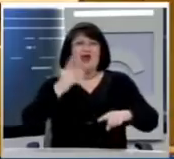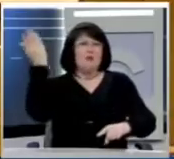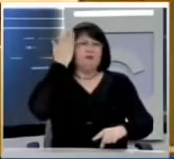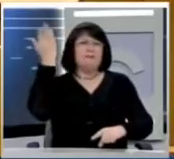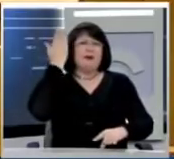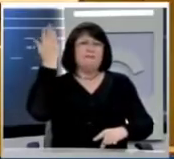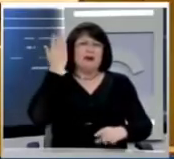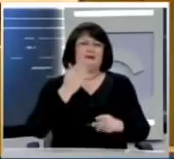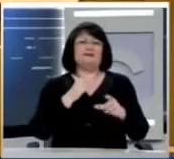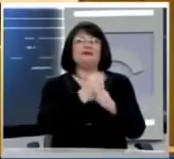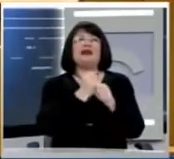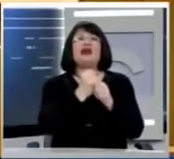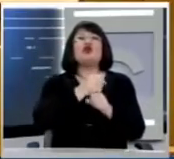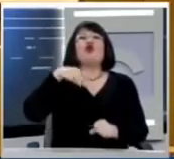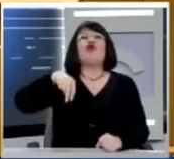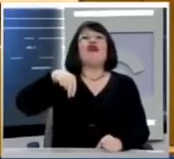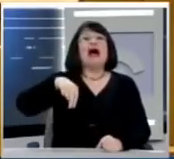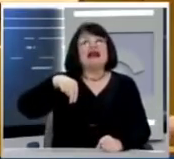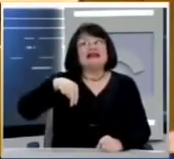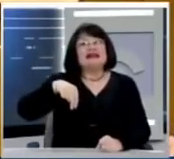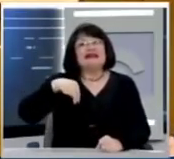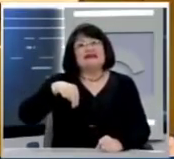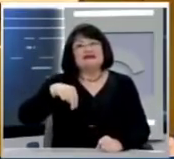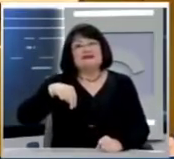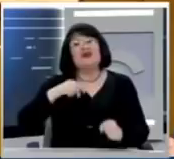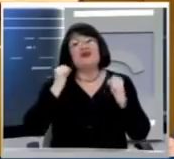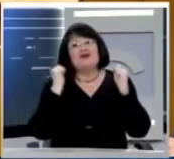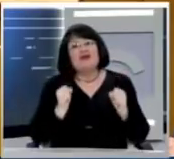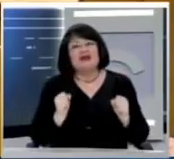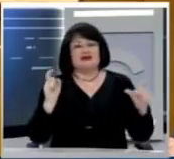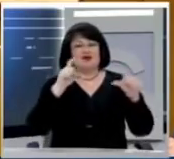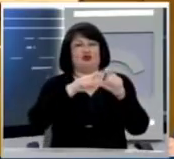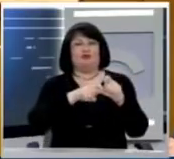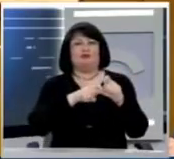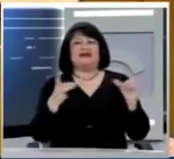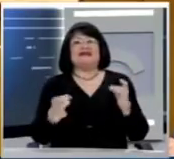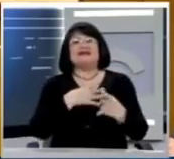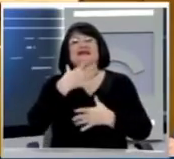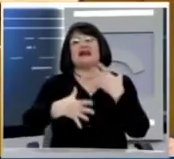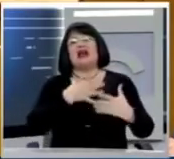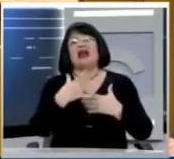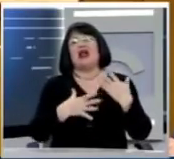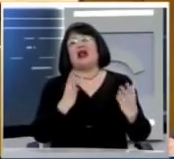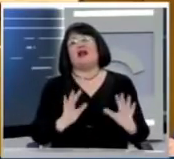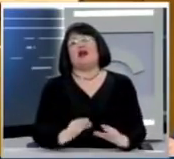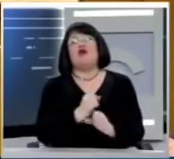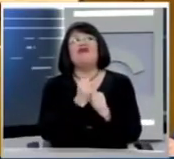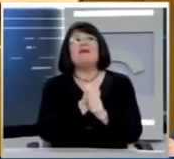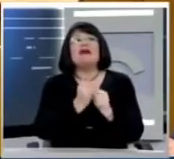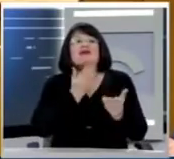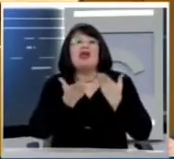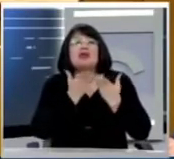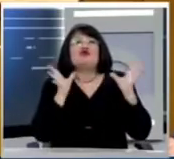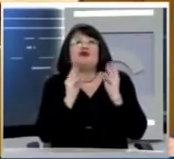Νοβάρτης είναι το βασικό σκέλος, θα έλεγα, αυτού του μεγάλου σκανδάλου της αύξησης της φαρμακευτικής δαπάνης